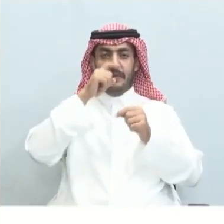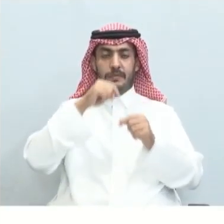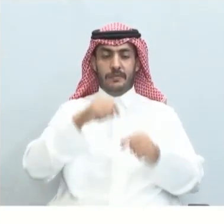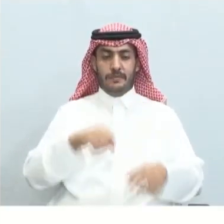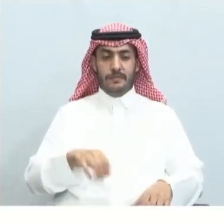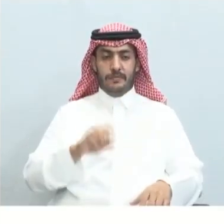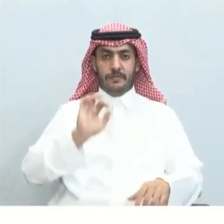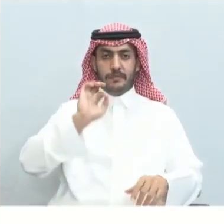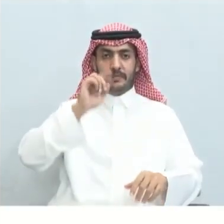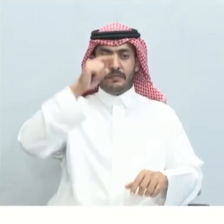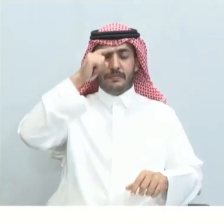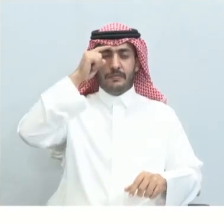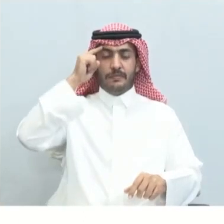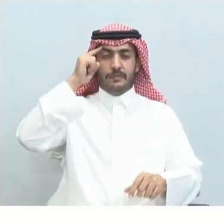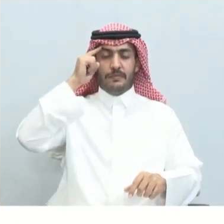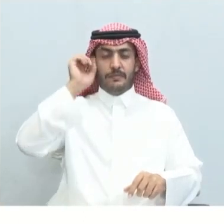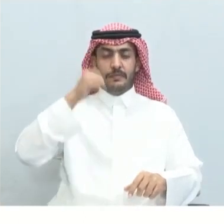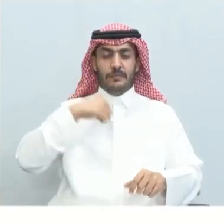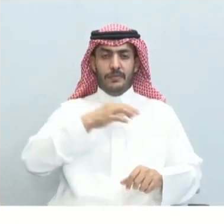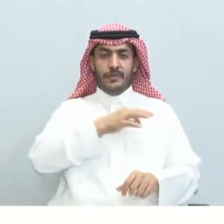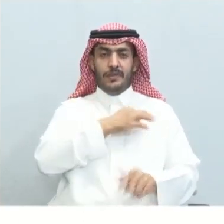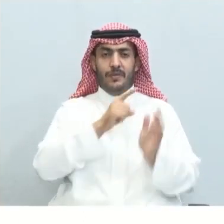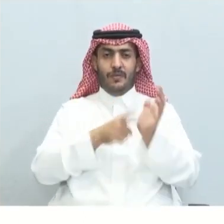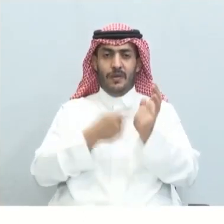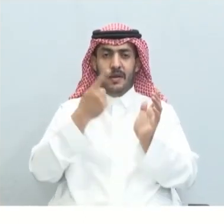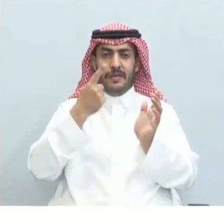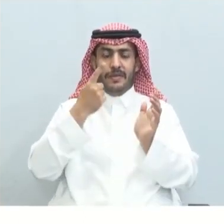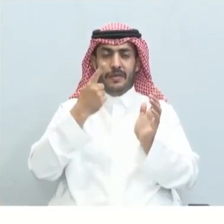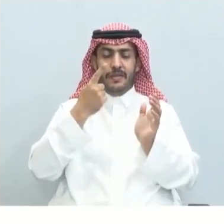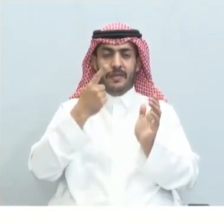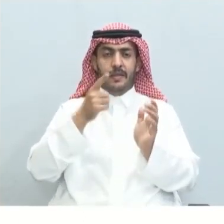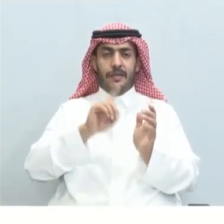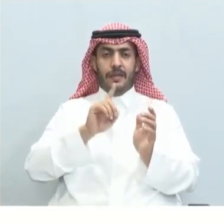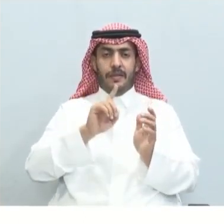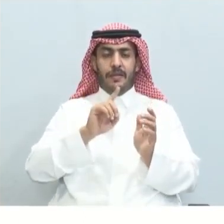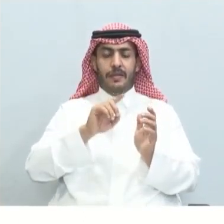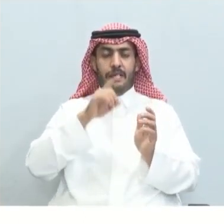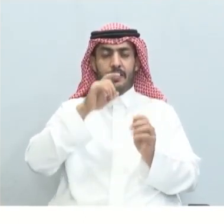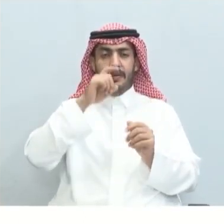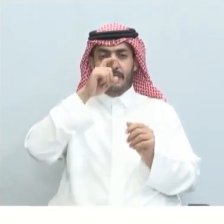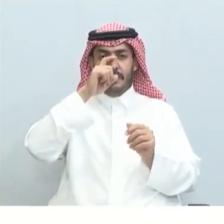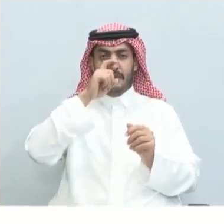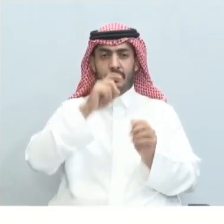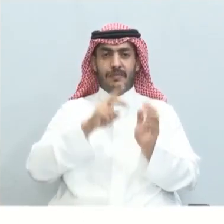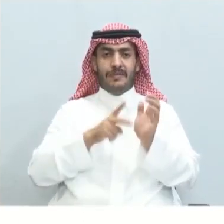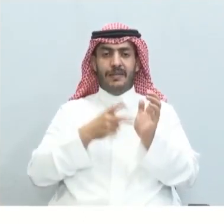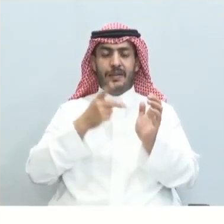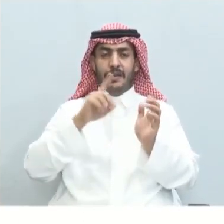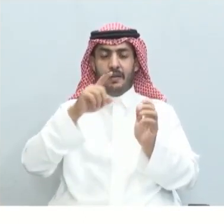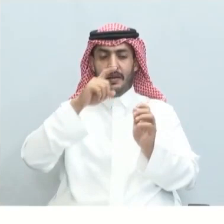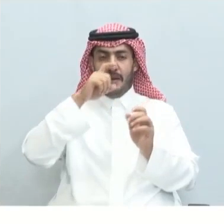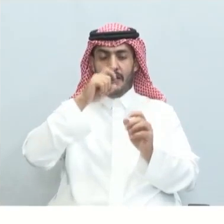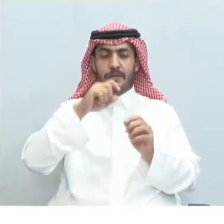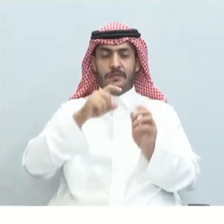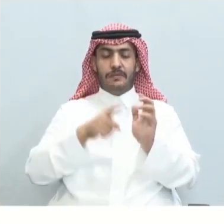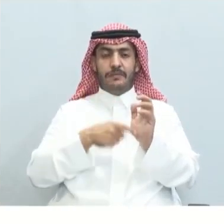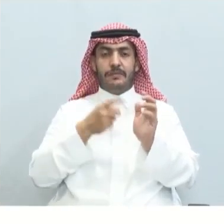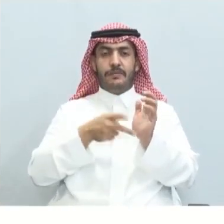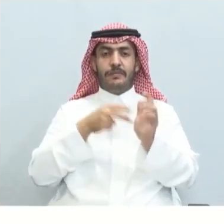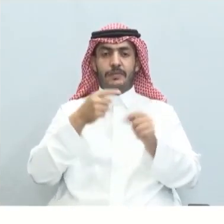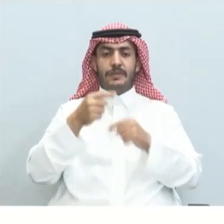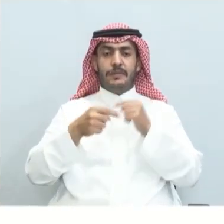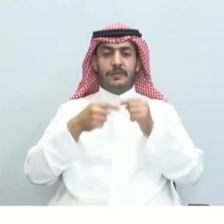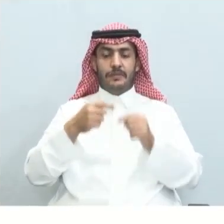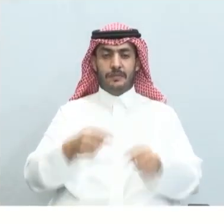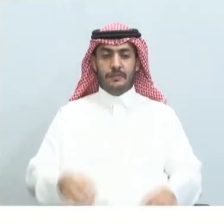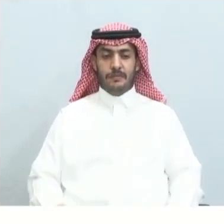لا يصلح ان يكون لدينا تجربه واحده لتنفيذ هذه التاكد